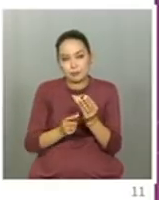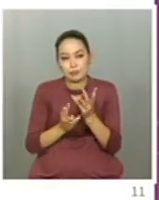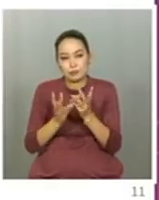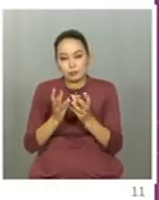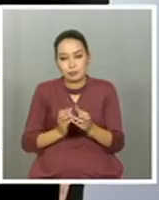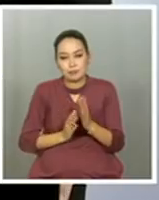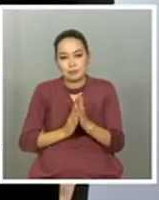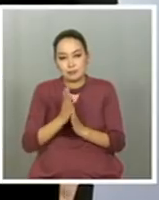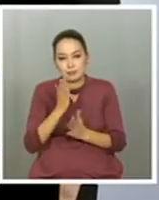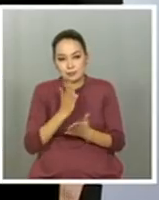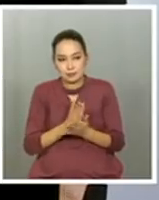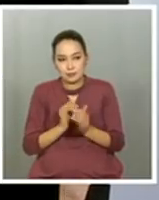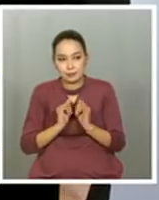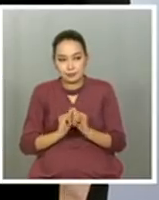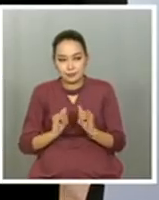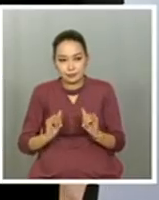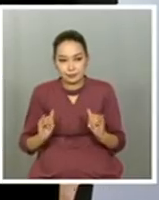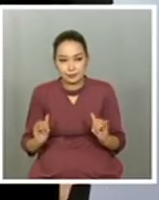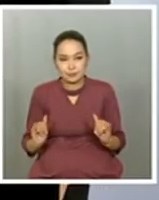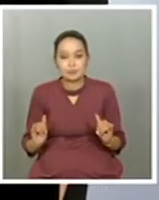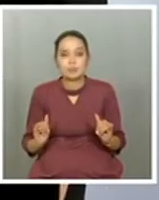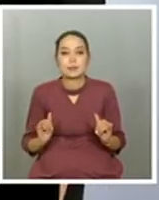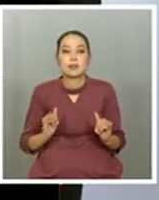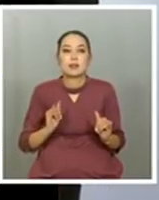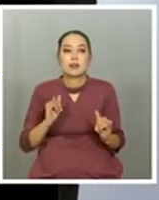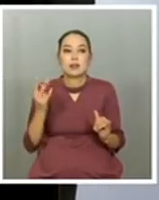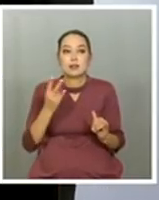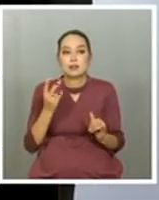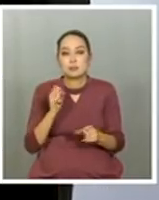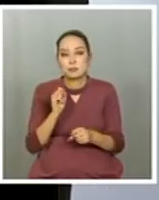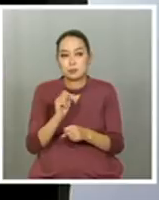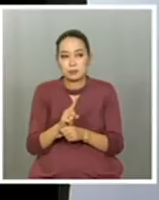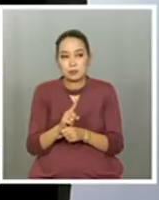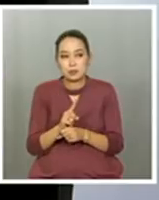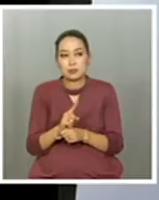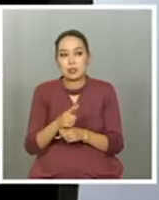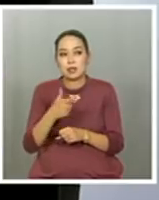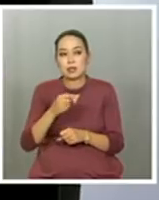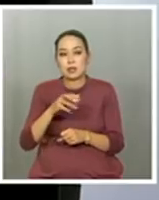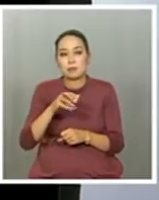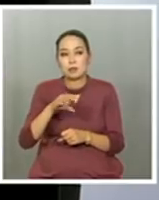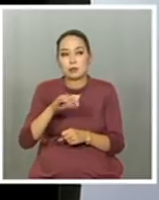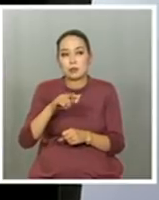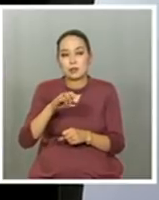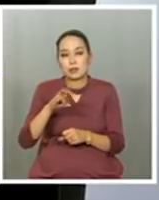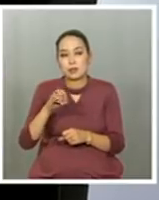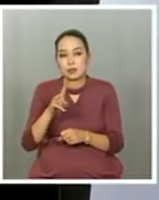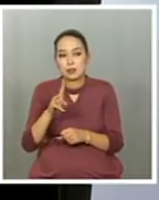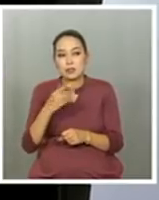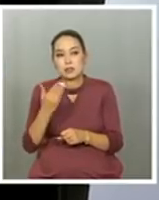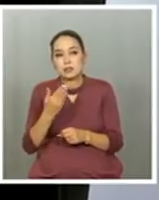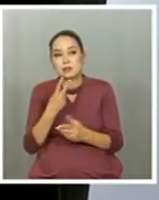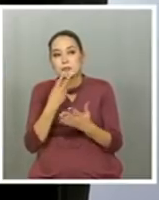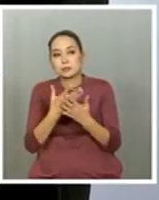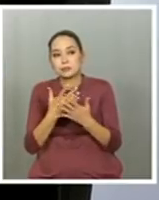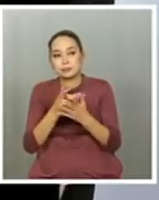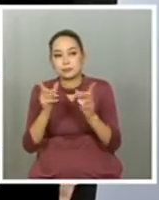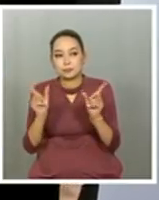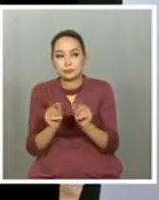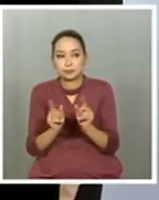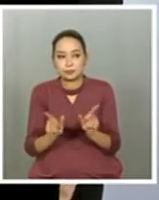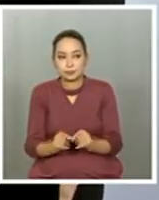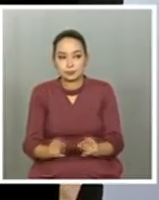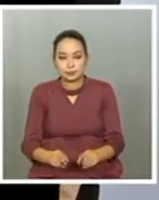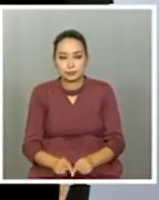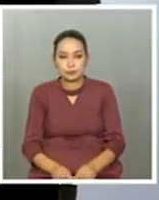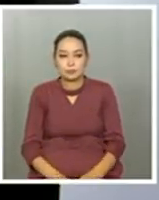өтеді. Екінші тапсырма. Гаметогенез кезеңдерінің белгілерін анықтаңыз.